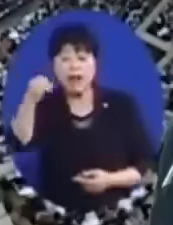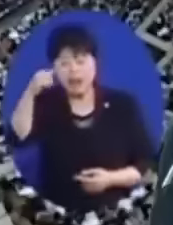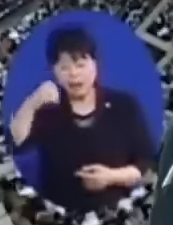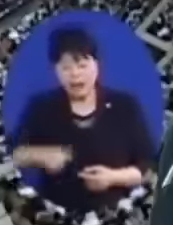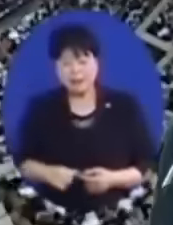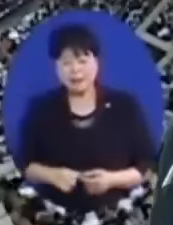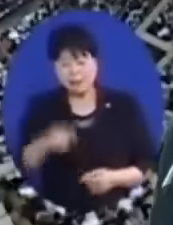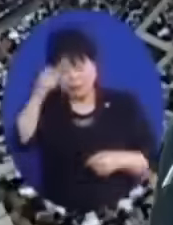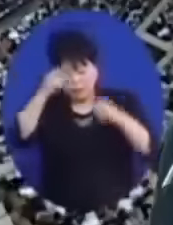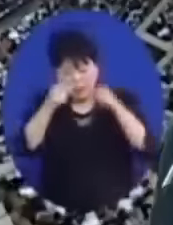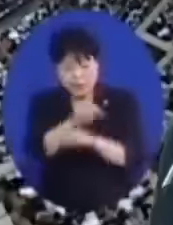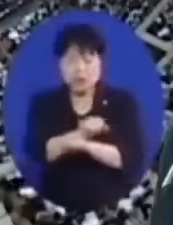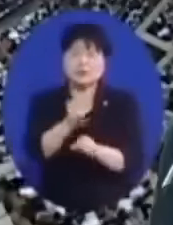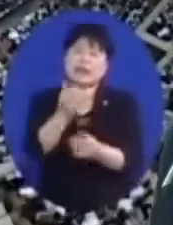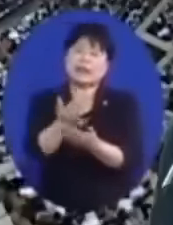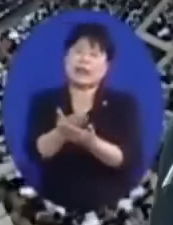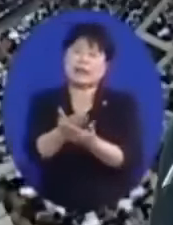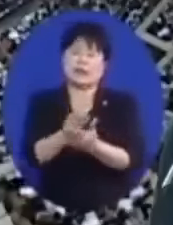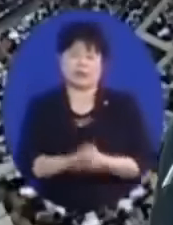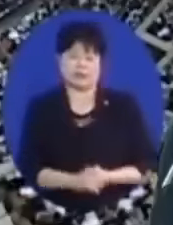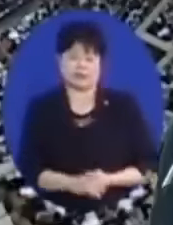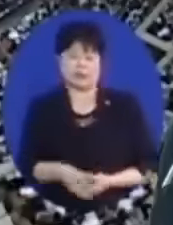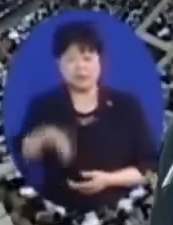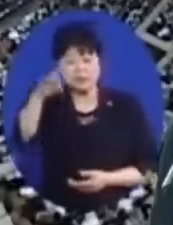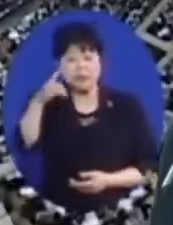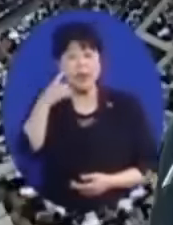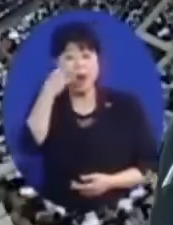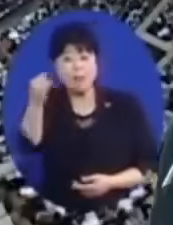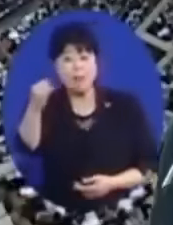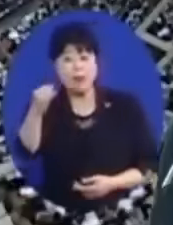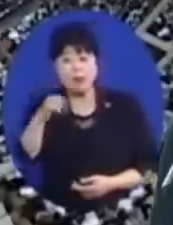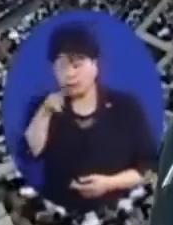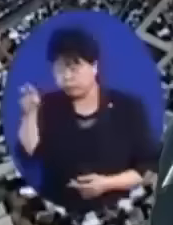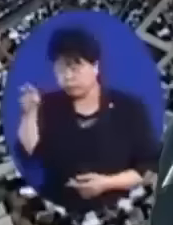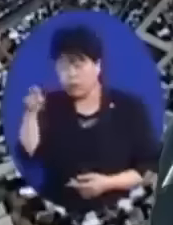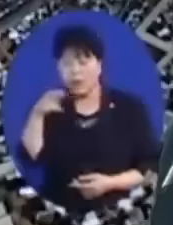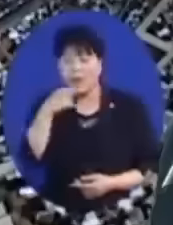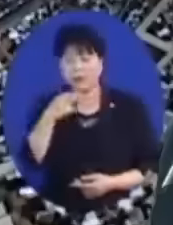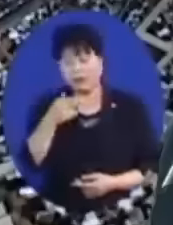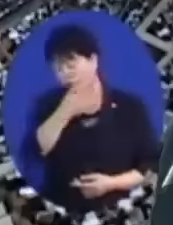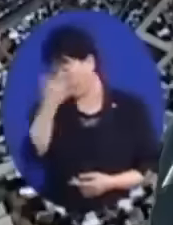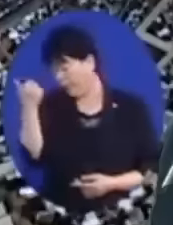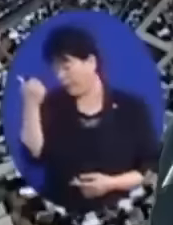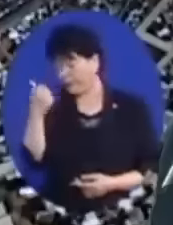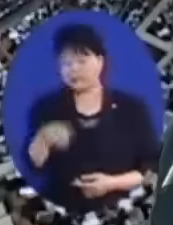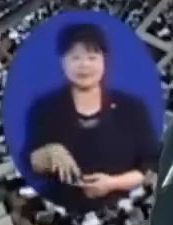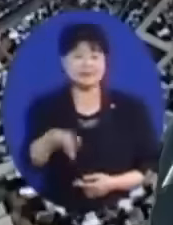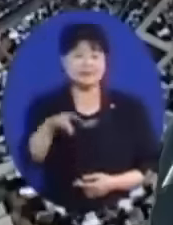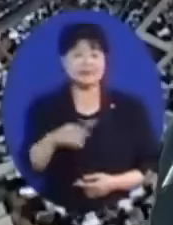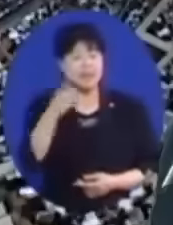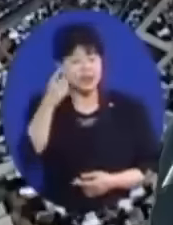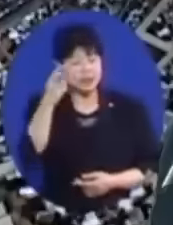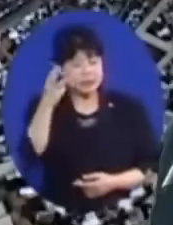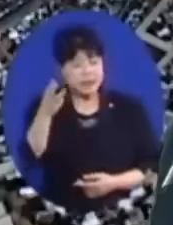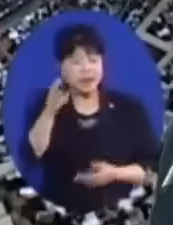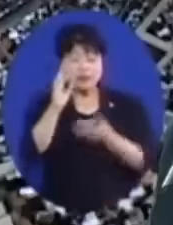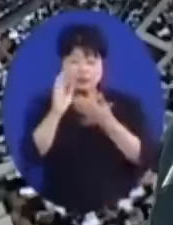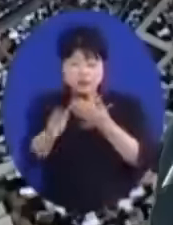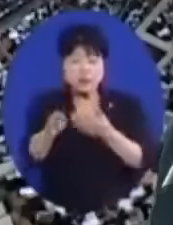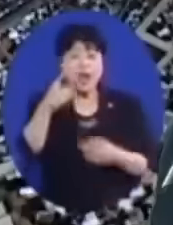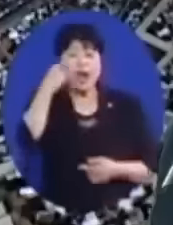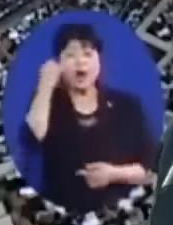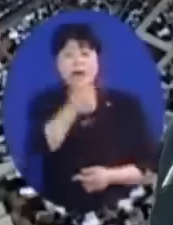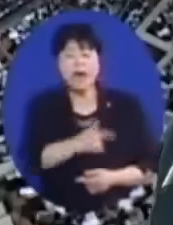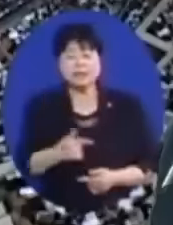눈물로 용서를 구했습니다. 처음에는 어머니에게 눈길을 주지 않고 외면하던 이 청년은 사흘이 지났을 때